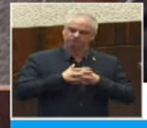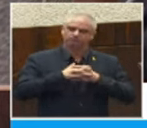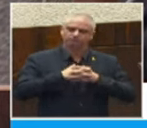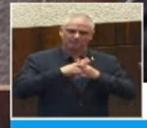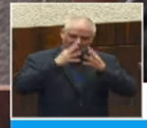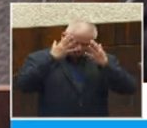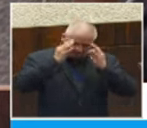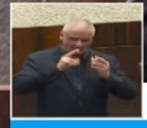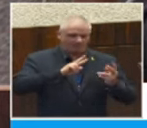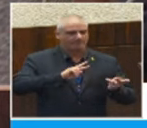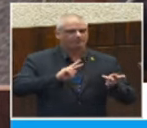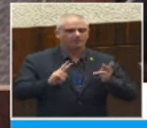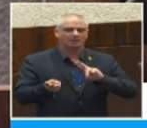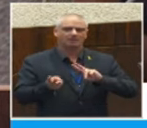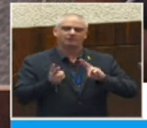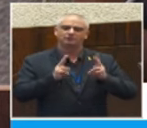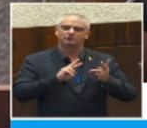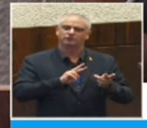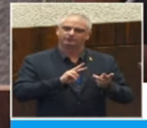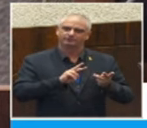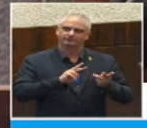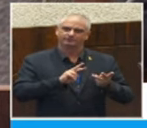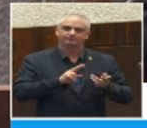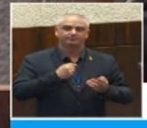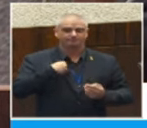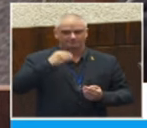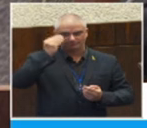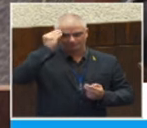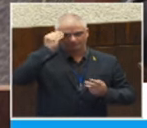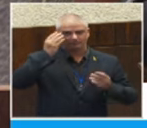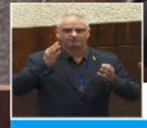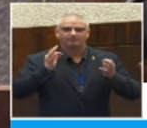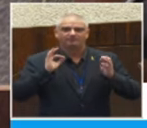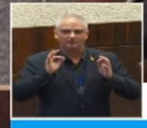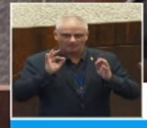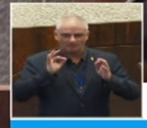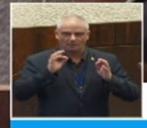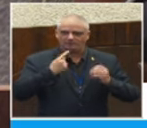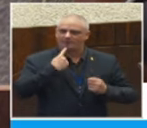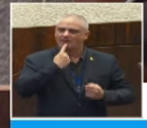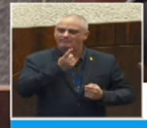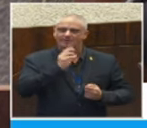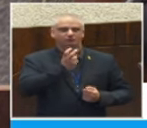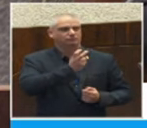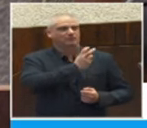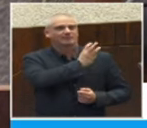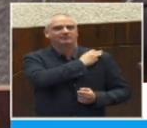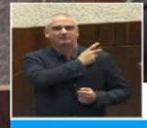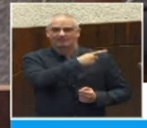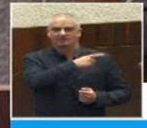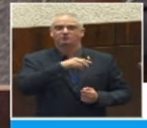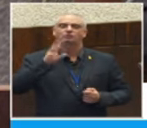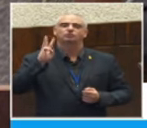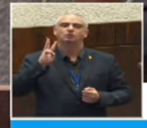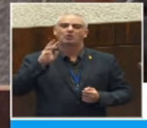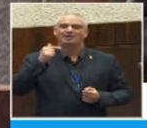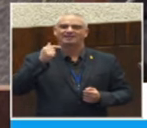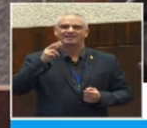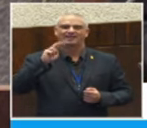אלה. זכורה לי במיוחד אמירתו של סרן שאולי גרינגליק, השם יקום